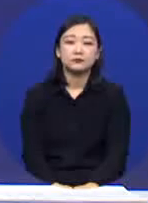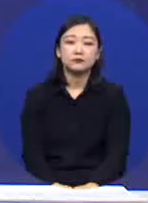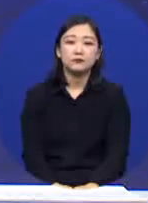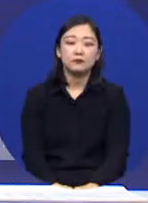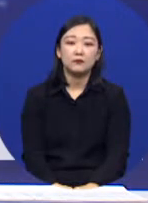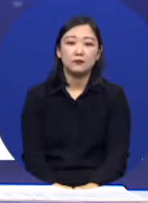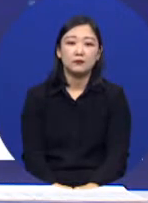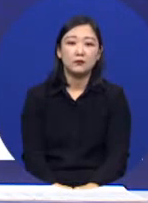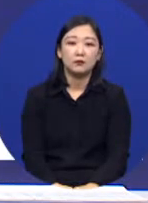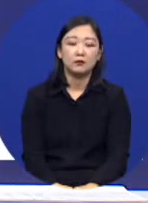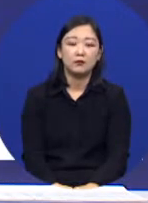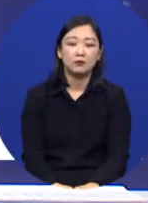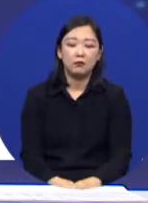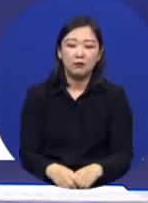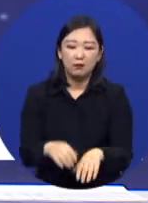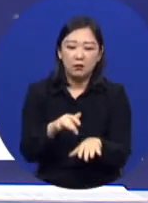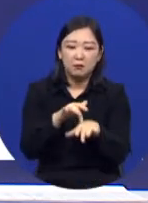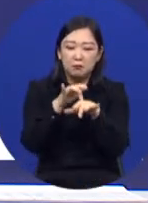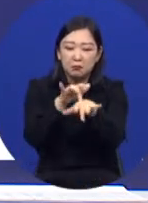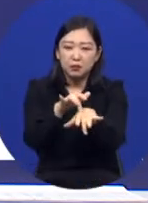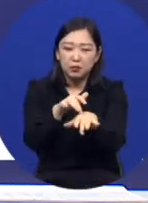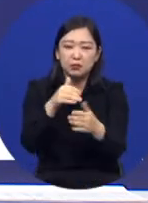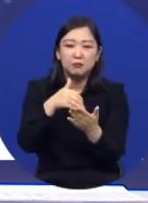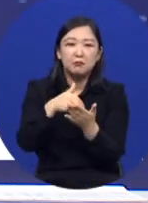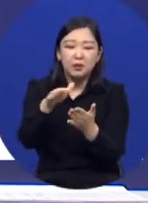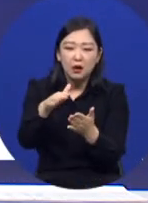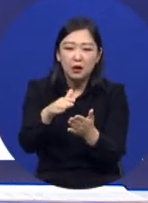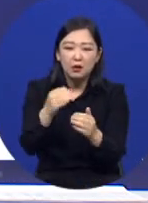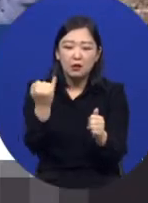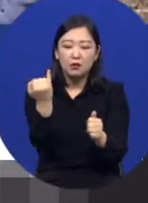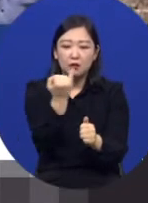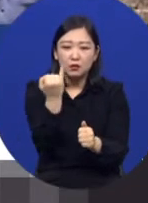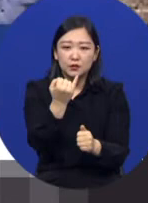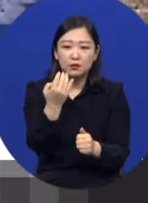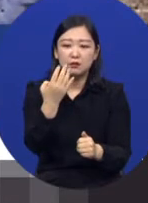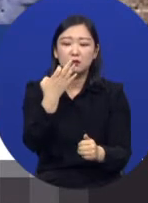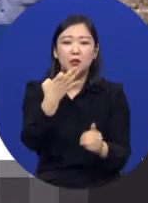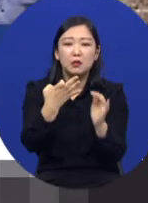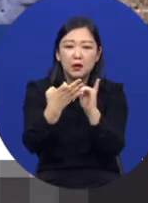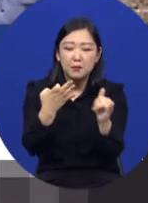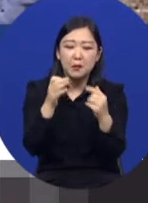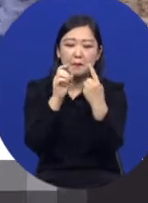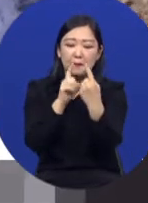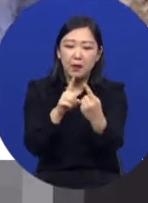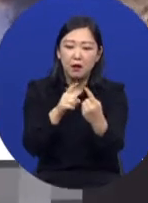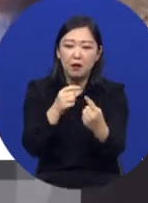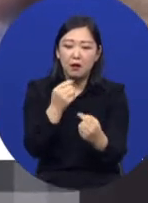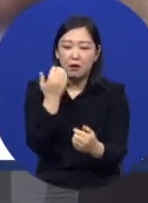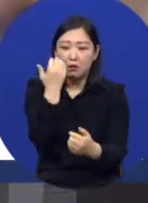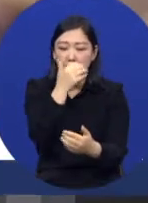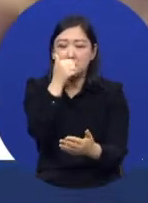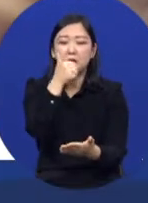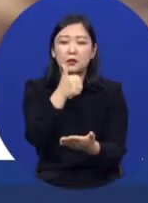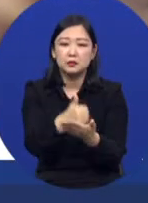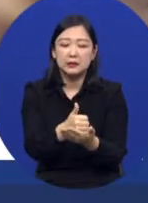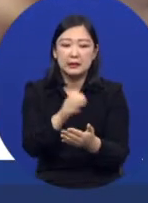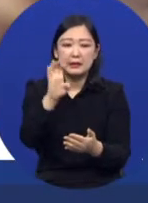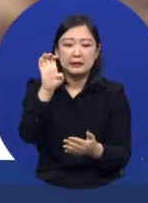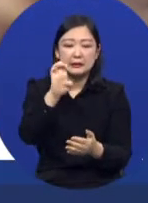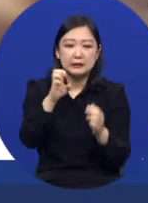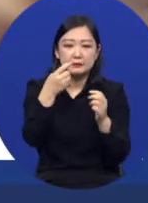제주 경찰청 은퇴 말을 해 주겠다며 여성 14명을 상대로 성범죄를 저지른 혐의로 40대 무속인을